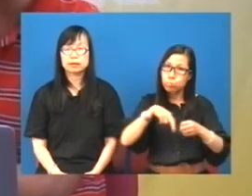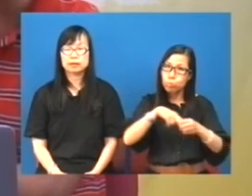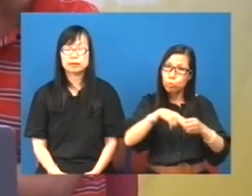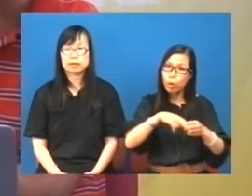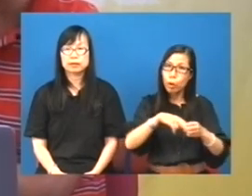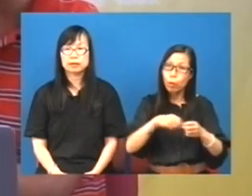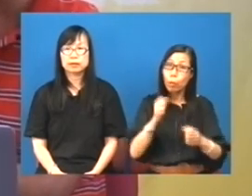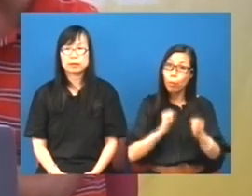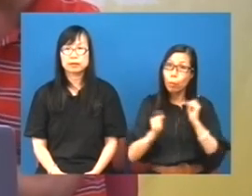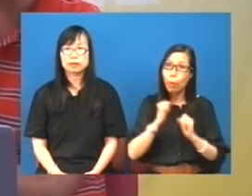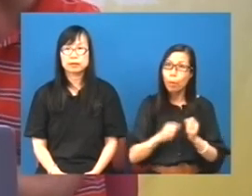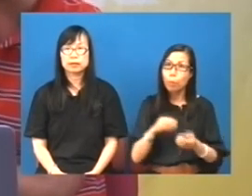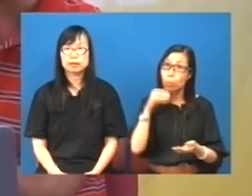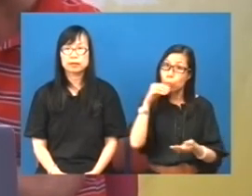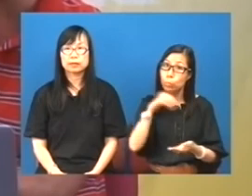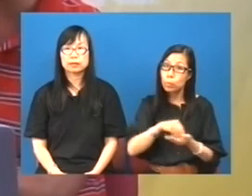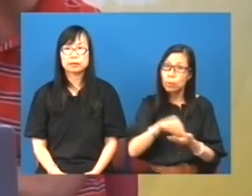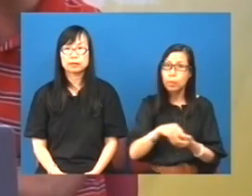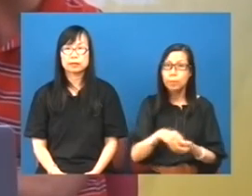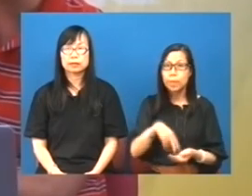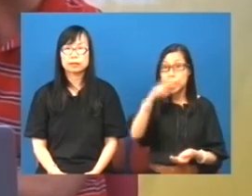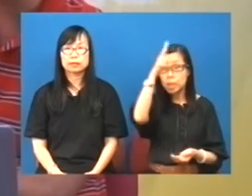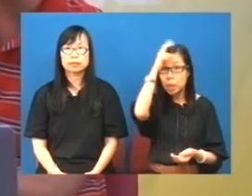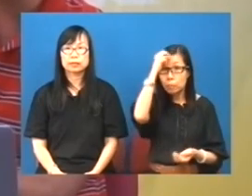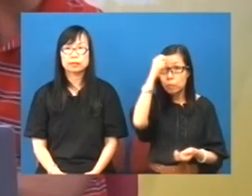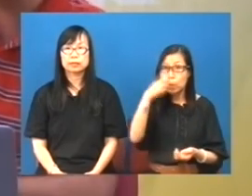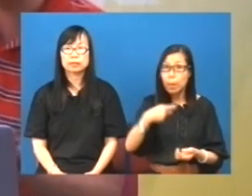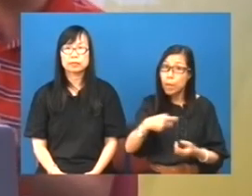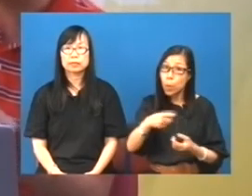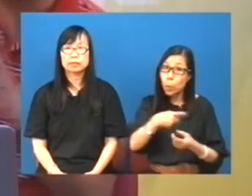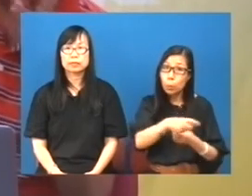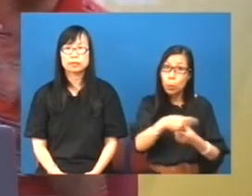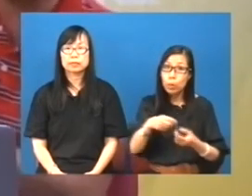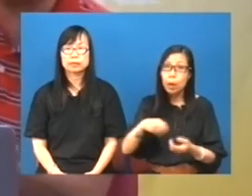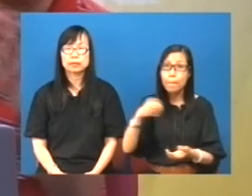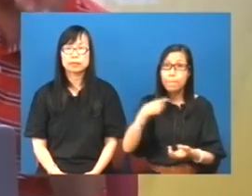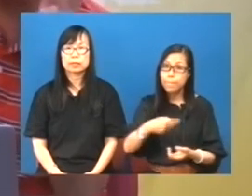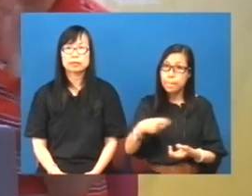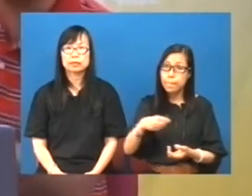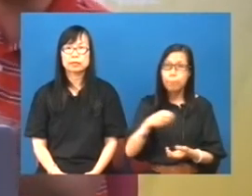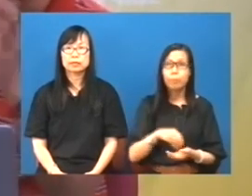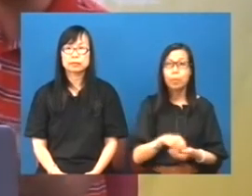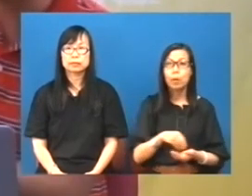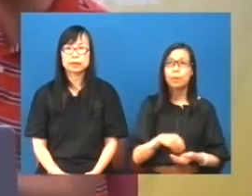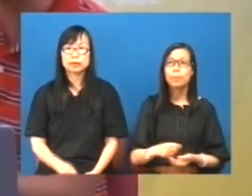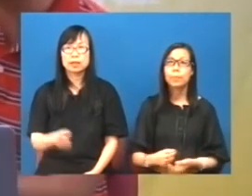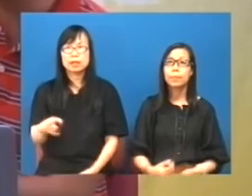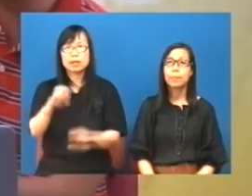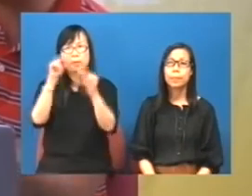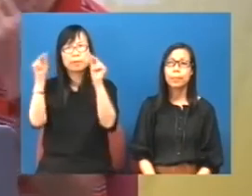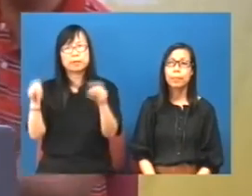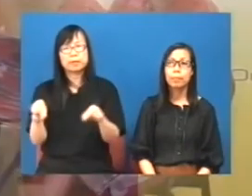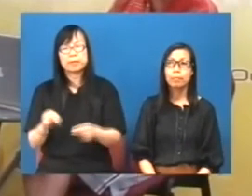重要的一個體育項目政府都會花很多錢即是一個值得扔很多錢那就是你的問題